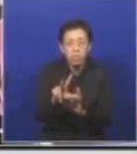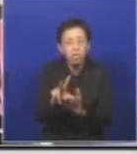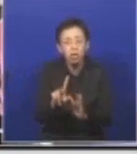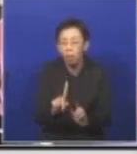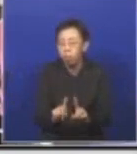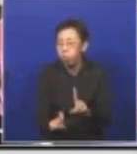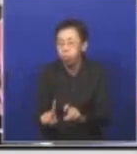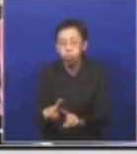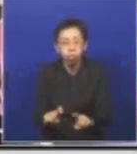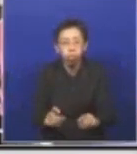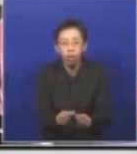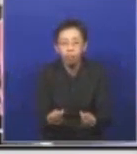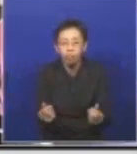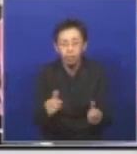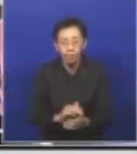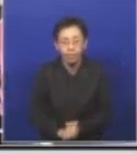ก็มีพี่น้องประชาชนที่มีวัฒนธรรมงดงามน้ำใจดีมีความเสียสละร่วมมือกันในการหยุดเชื้อไวรัสโควิชสิบเก้าในครั้งนี้